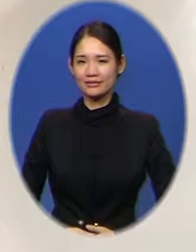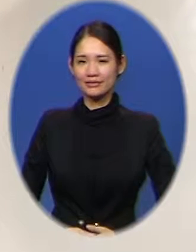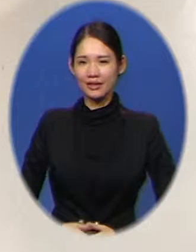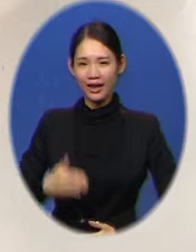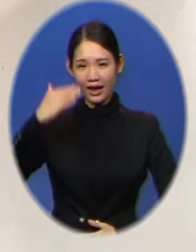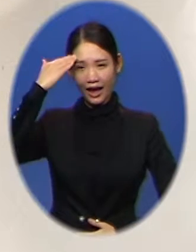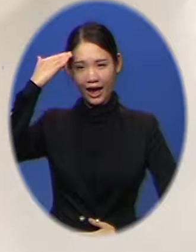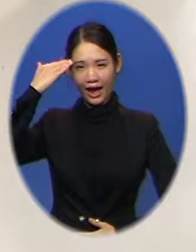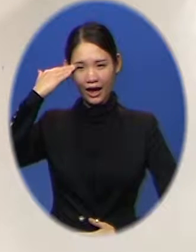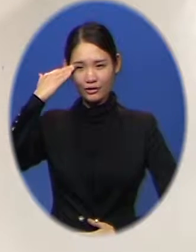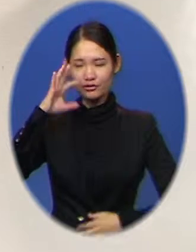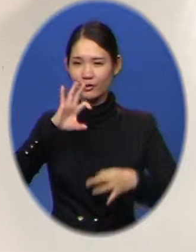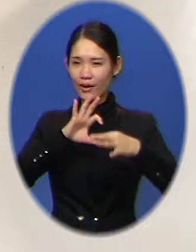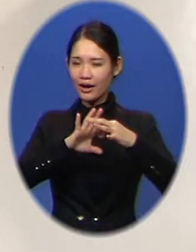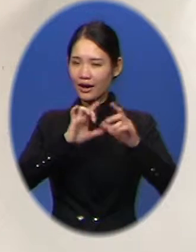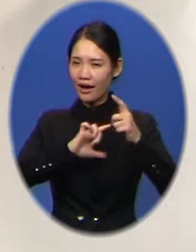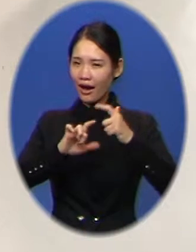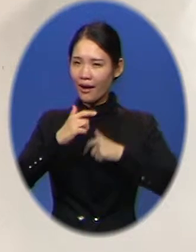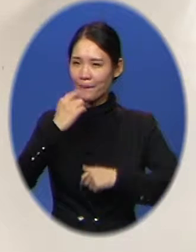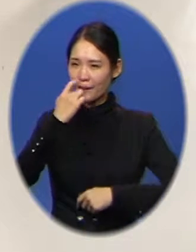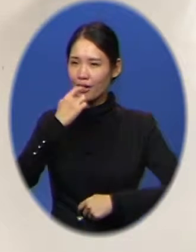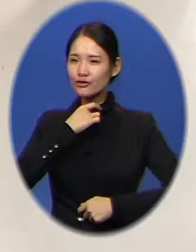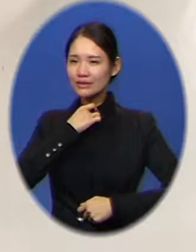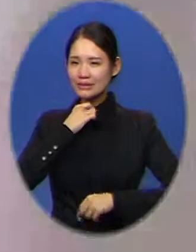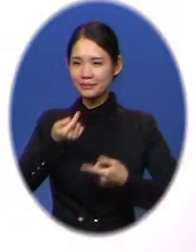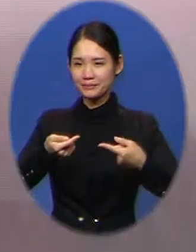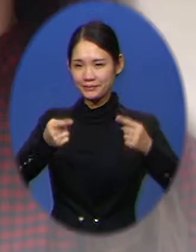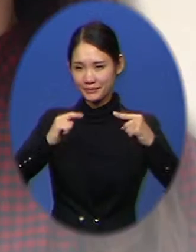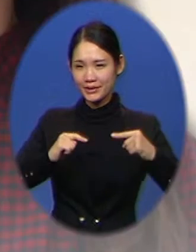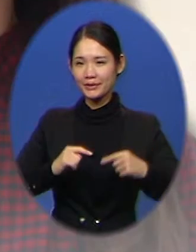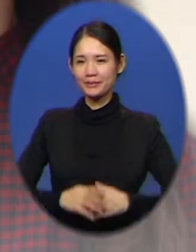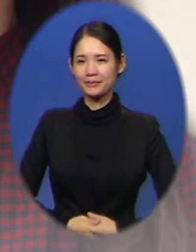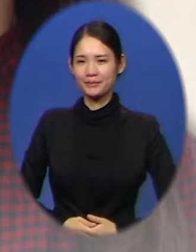한국을 좀 더 알고 싶어 함께했습니다.